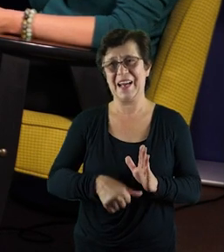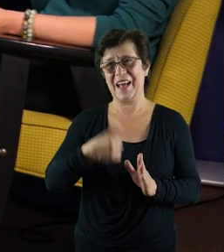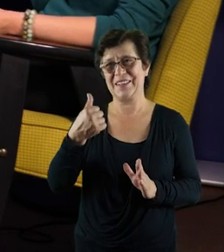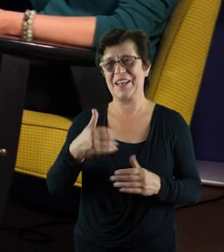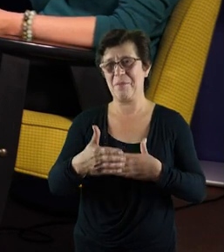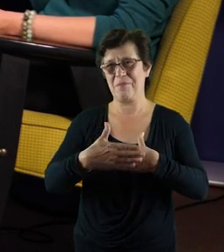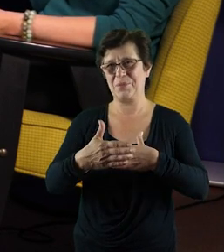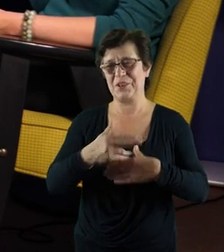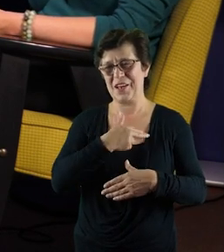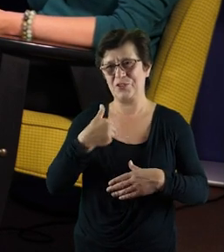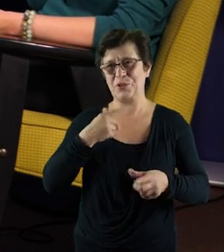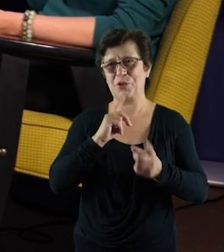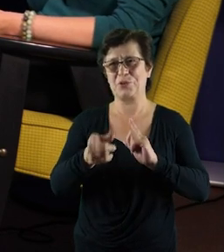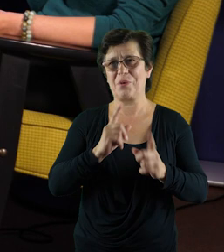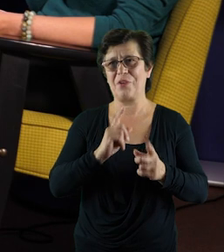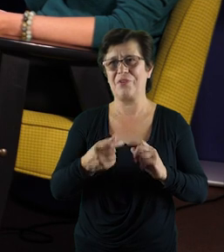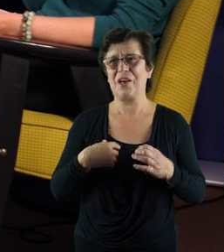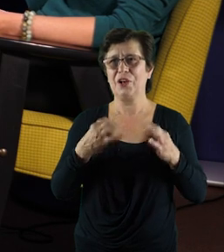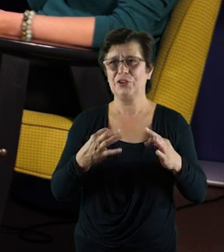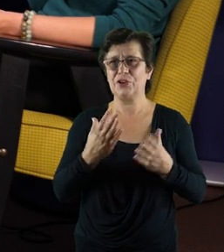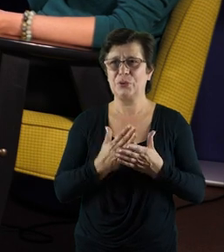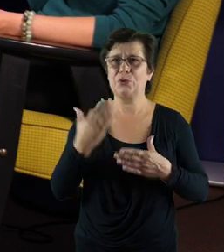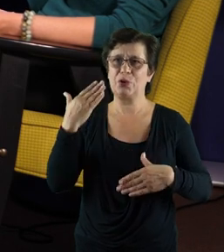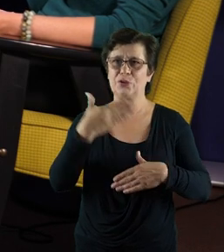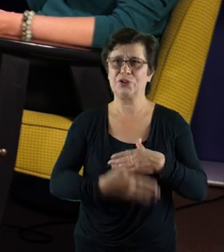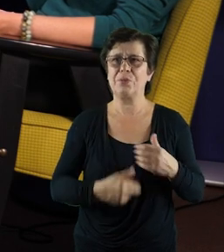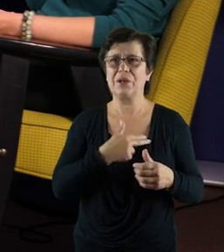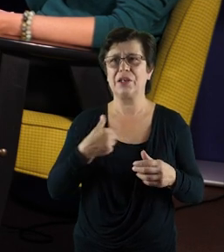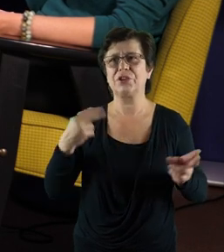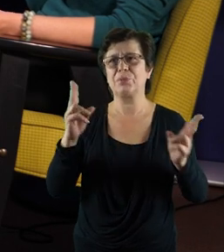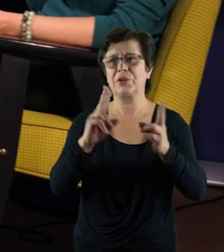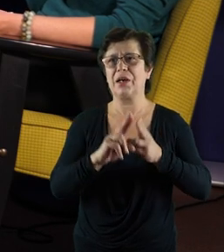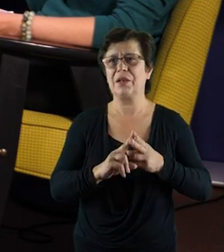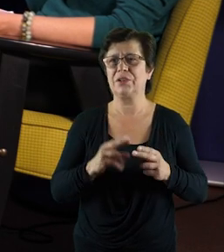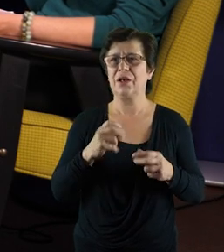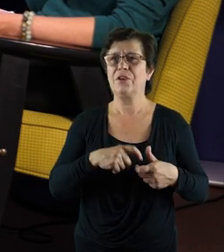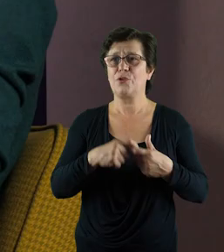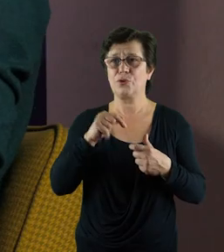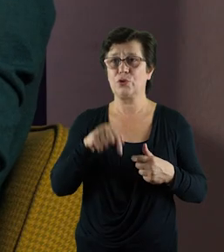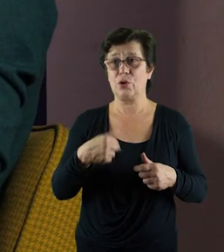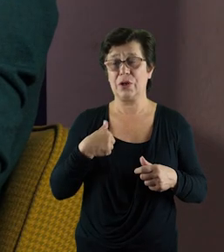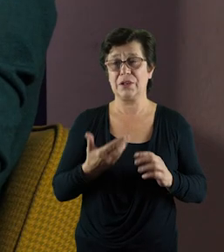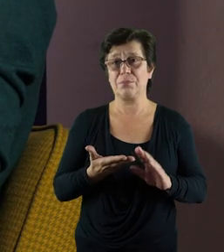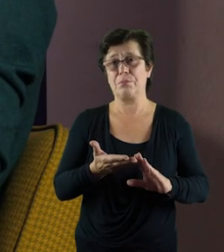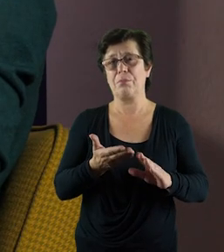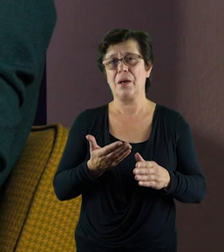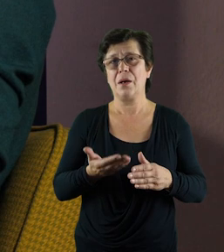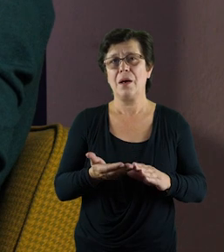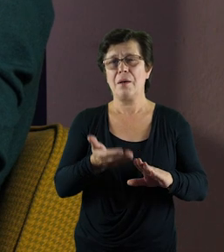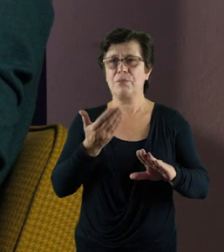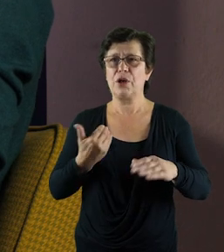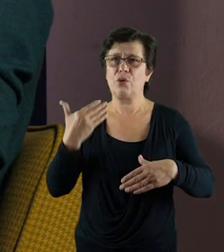przy naszej rozmowie. Natomiast dzisiaj już kończymy nasze spotkanie. W związku z tym, że to jest przedostatnie spotkanie z cyklu